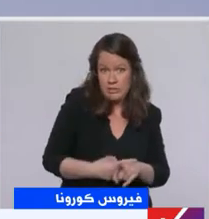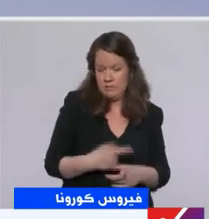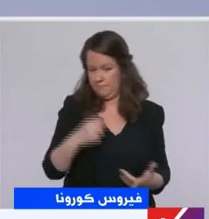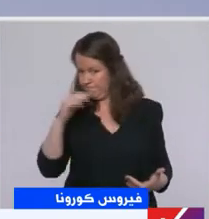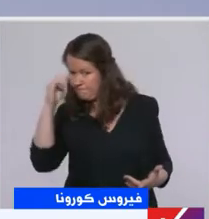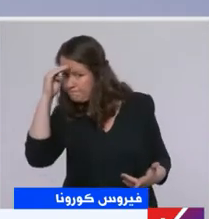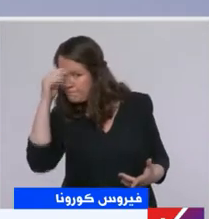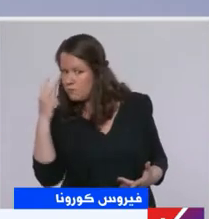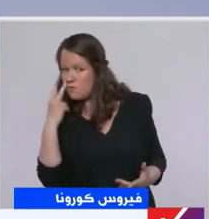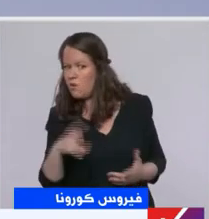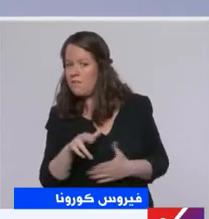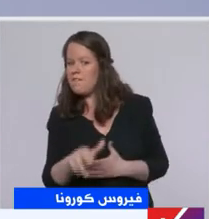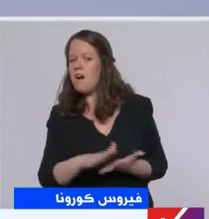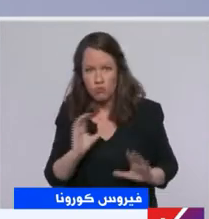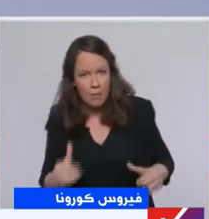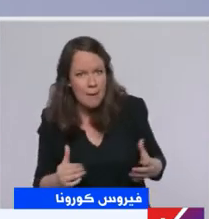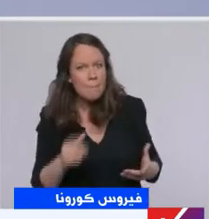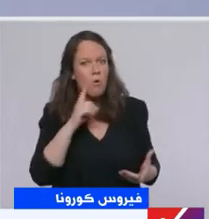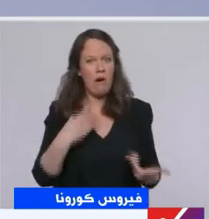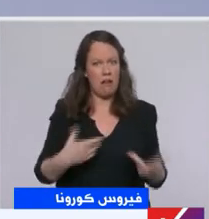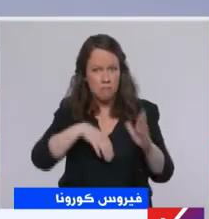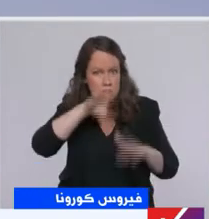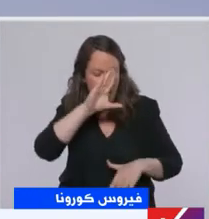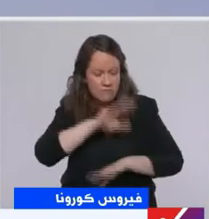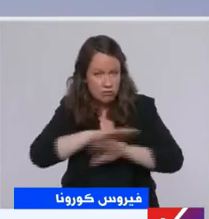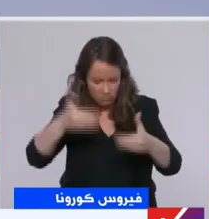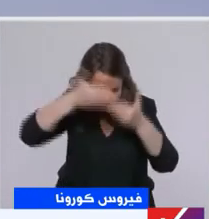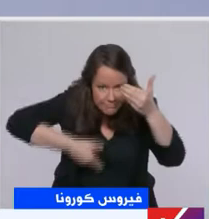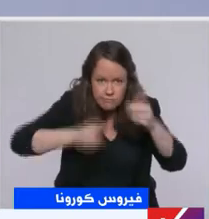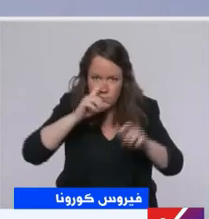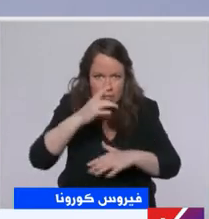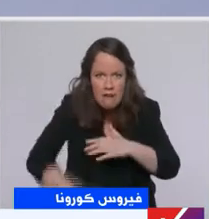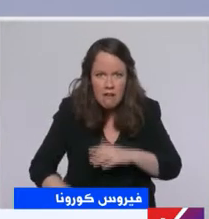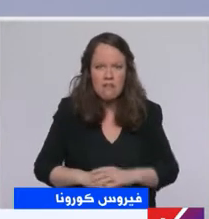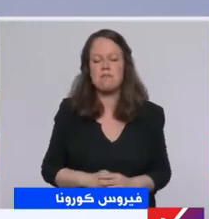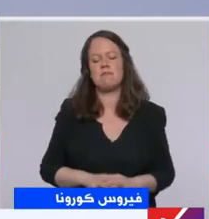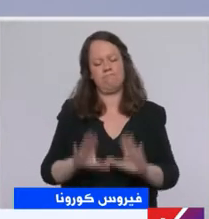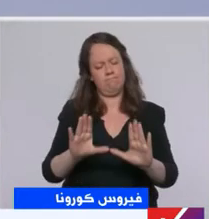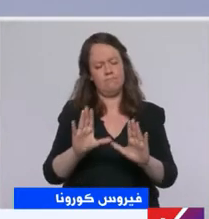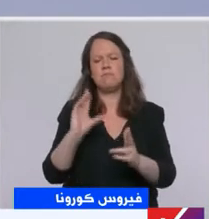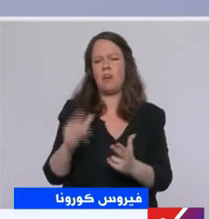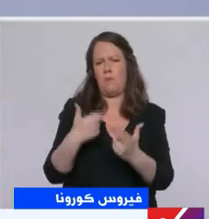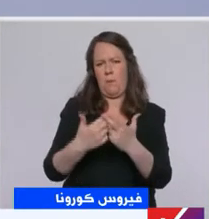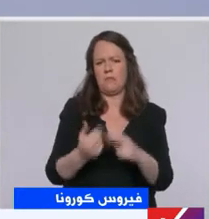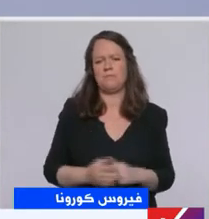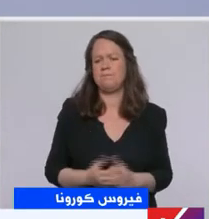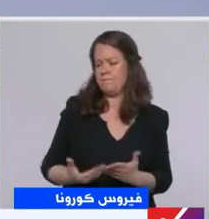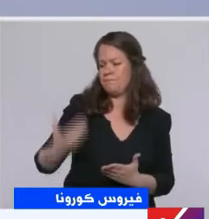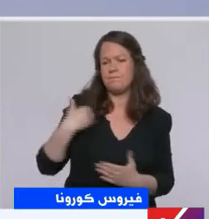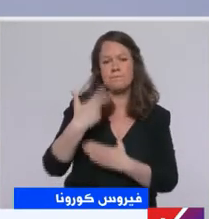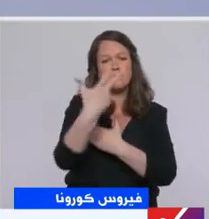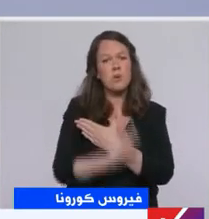من أسبوع متوازنة ومنطقية، معتبرا أن هذه القيود فعالة إذ تم تطبيقها